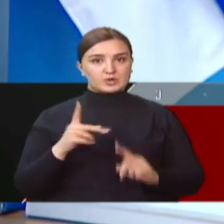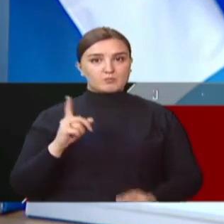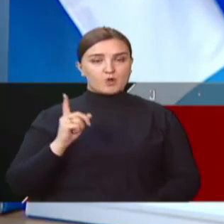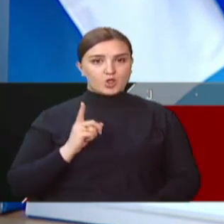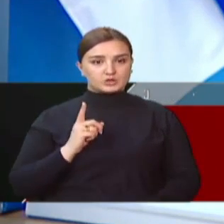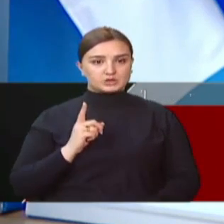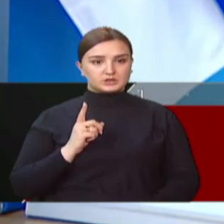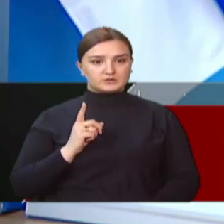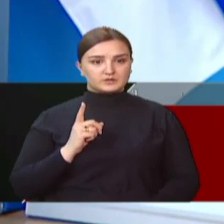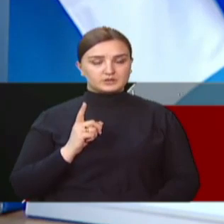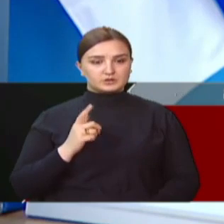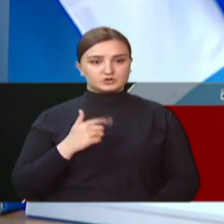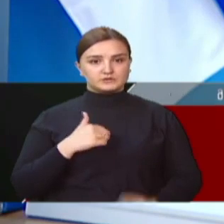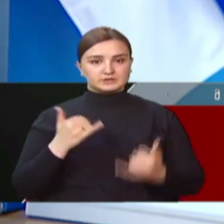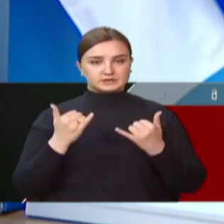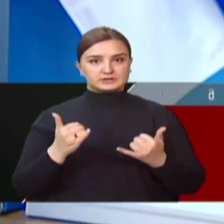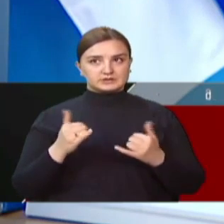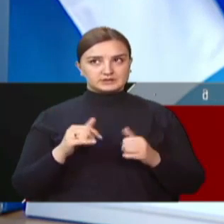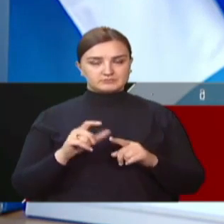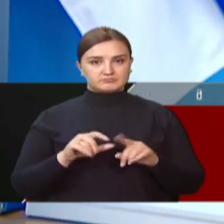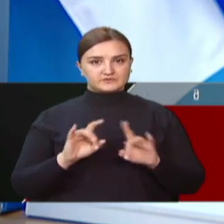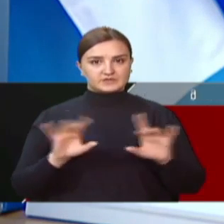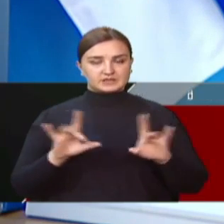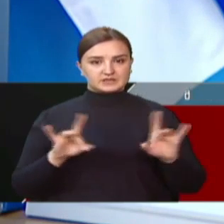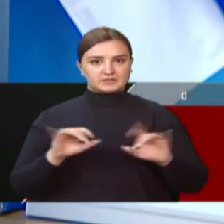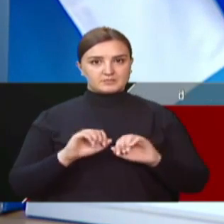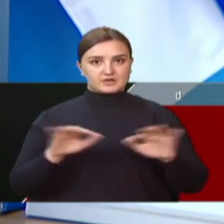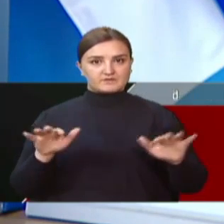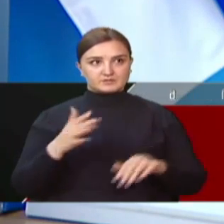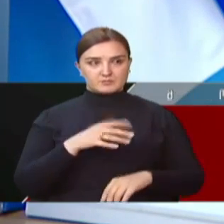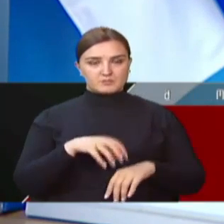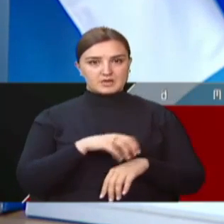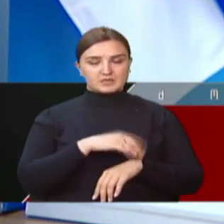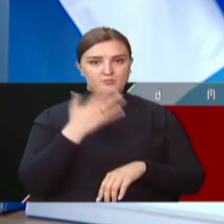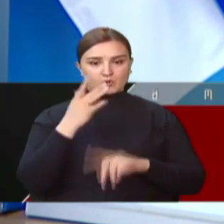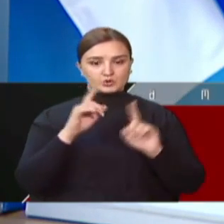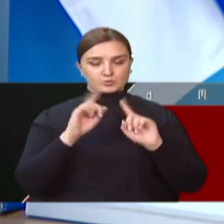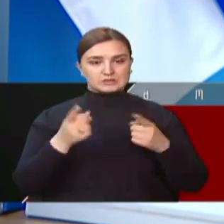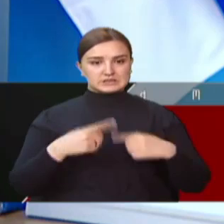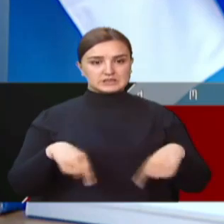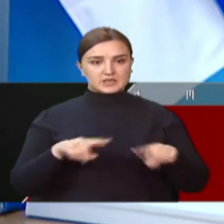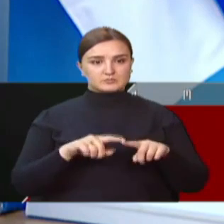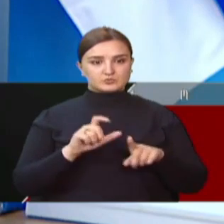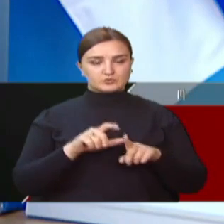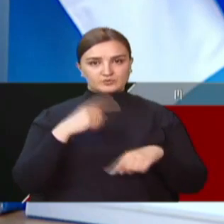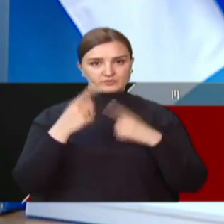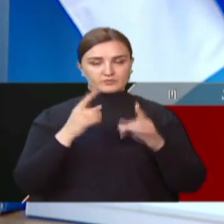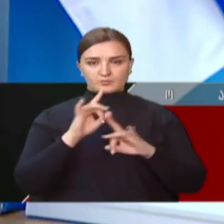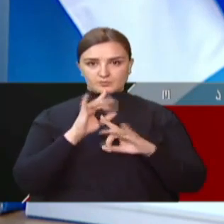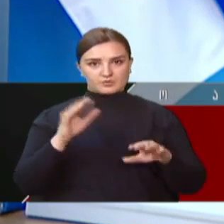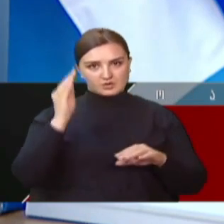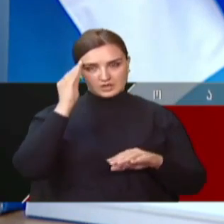ჩვენ დღეს გავრცელეთ განცხადება პარტიის პოლიტიკური საბჭოს სახელით და პირდაპირ თქვით, რომ არ ვაპირებთ